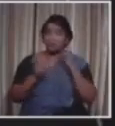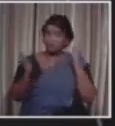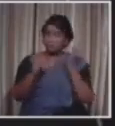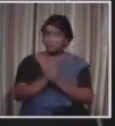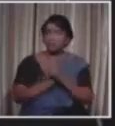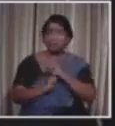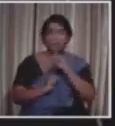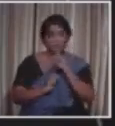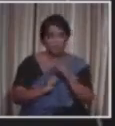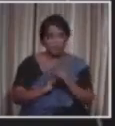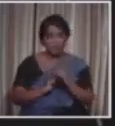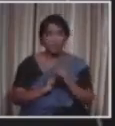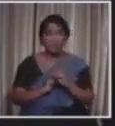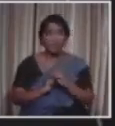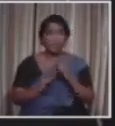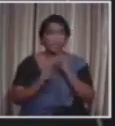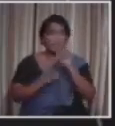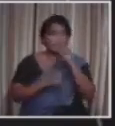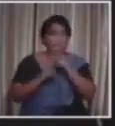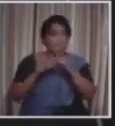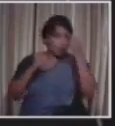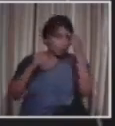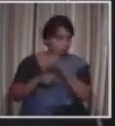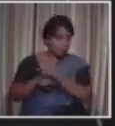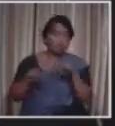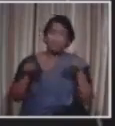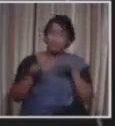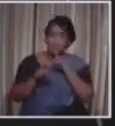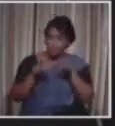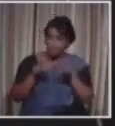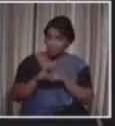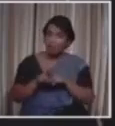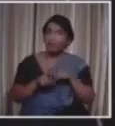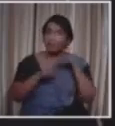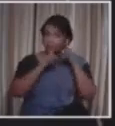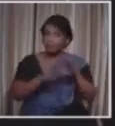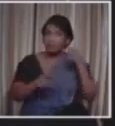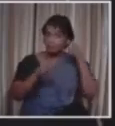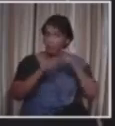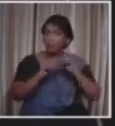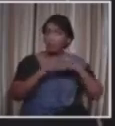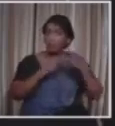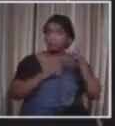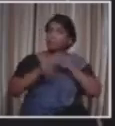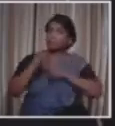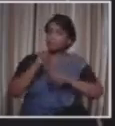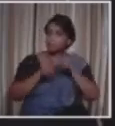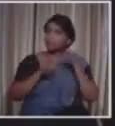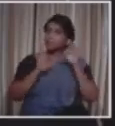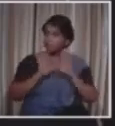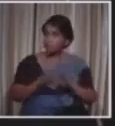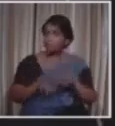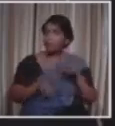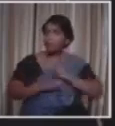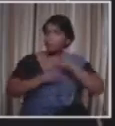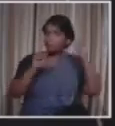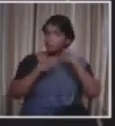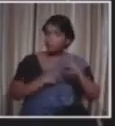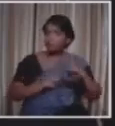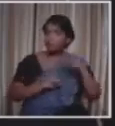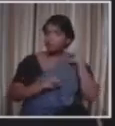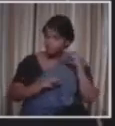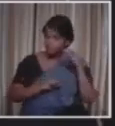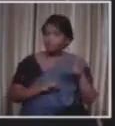की दीयवन्ना अंगील दिखर वगेम मे वगैन तेलपीट कथाभाकर हे भाई अरगले शक्ति मत